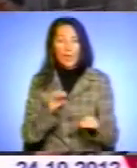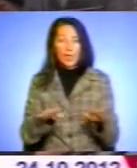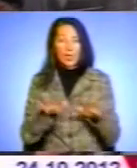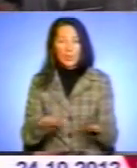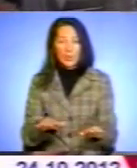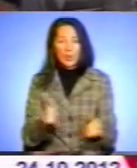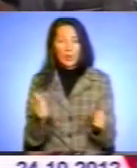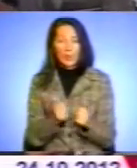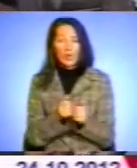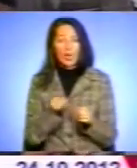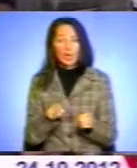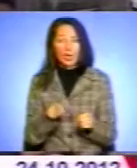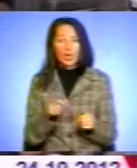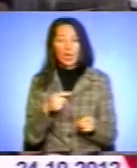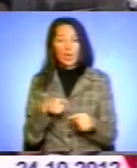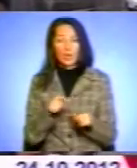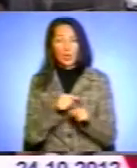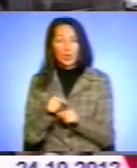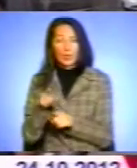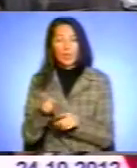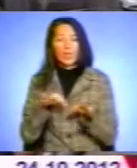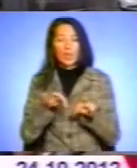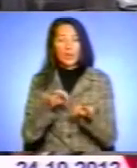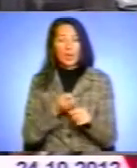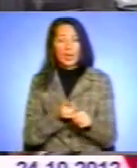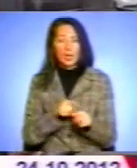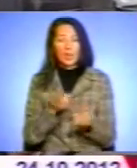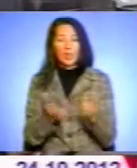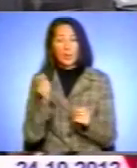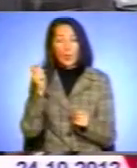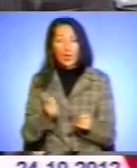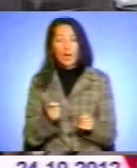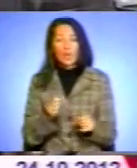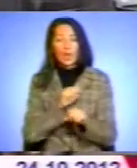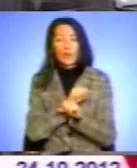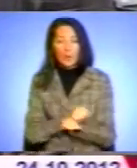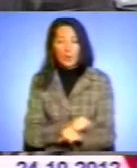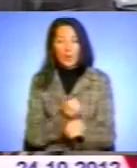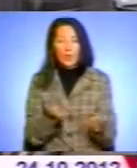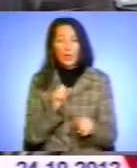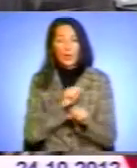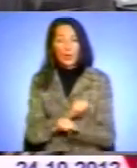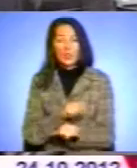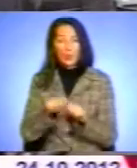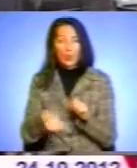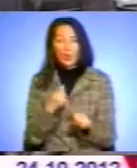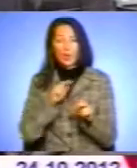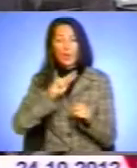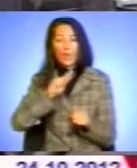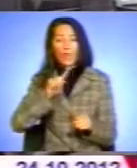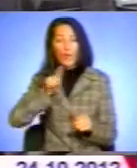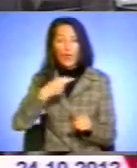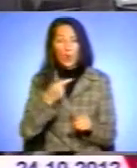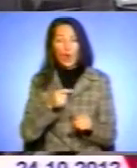також біля них. Іншими словами, ті транспортні засоби, які навіть приїхали, припаркувались, але припаркувались з порушенням вимог дорожньої розмітки,